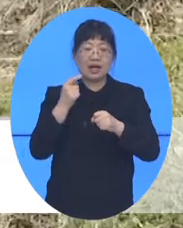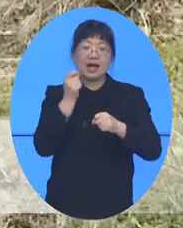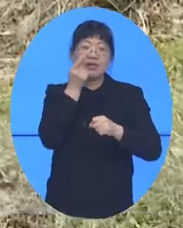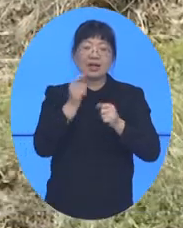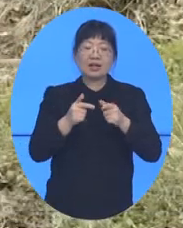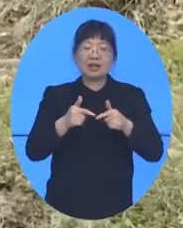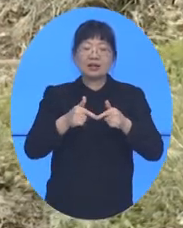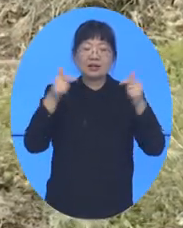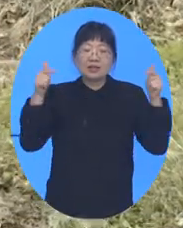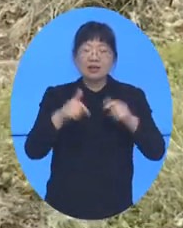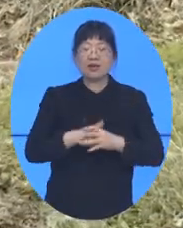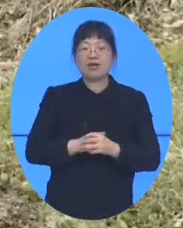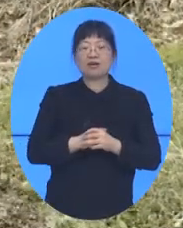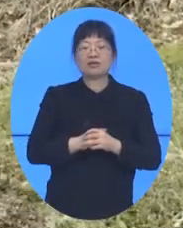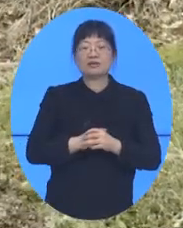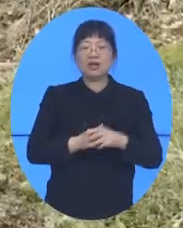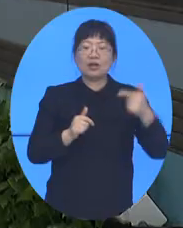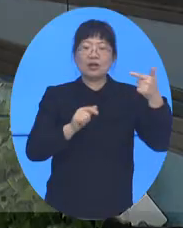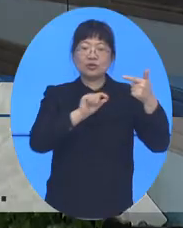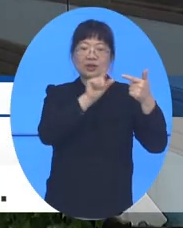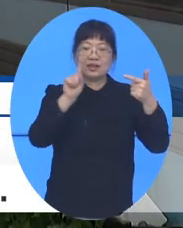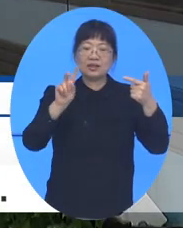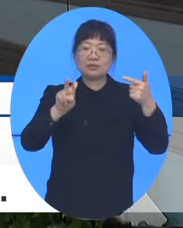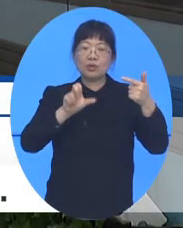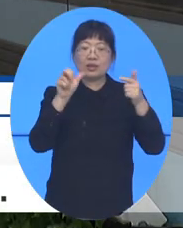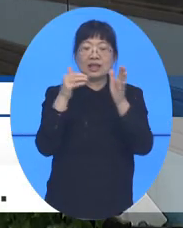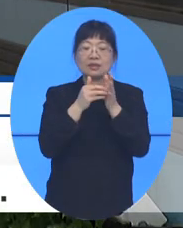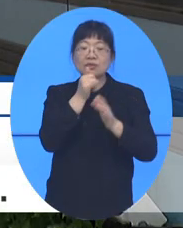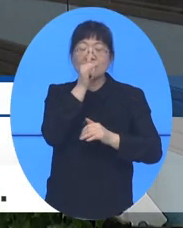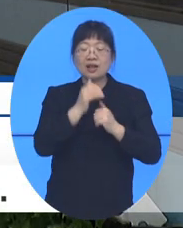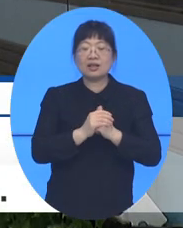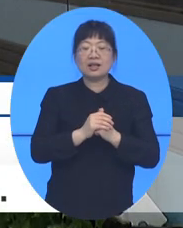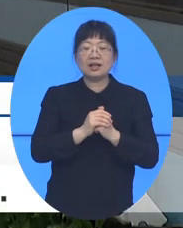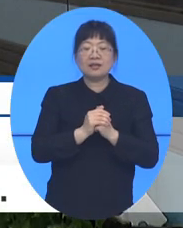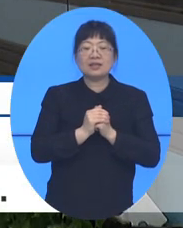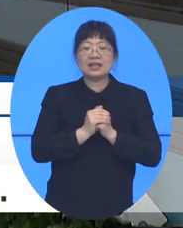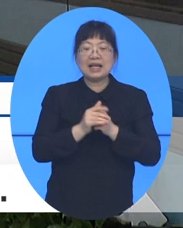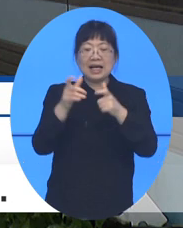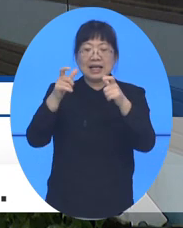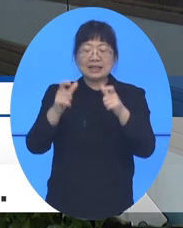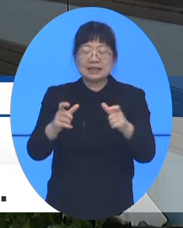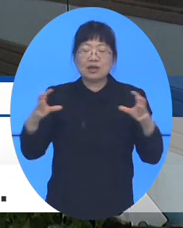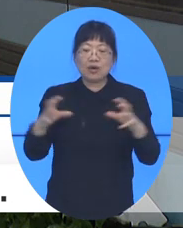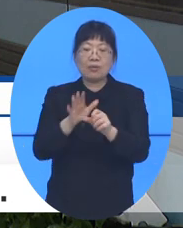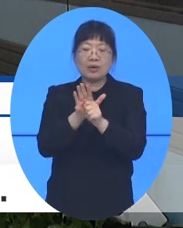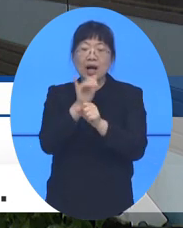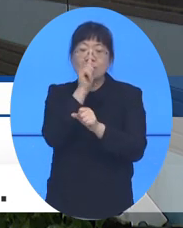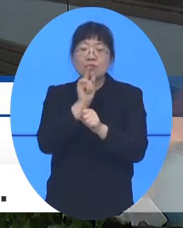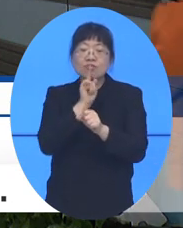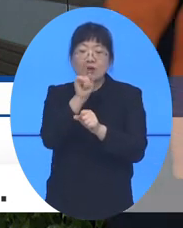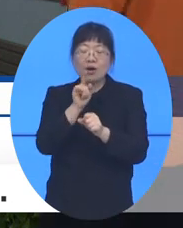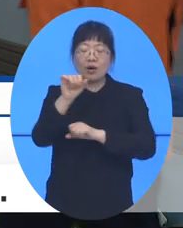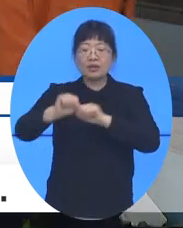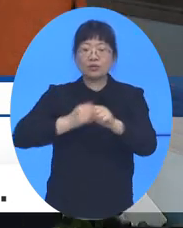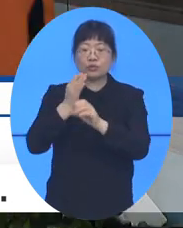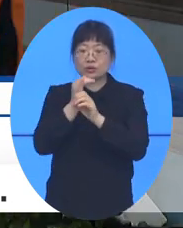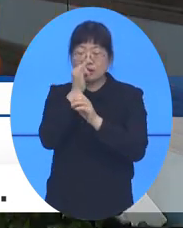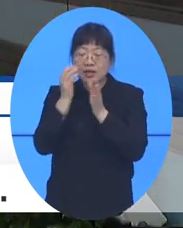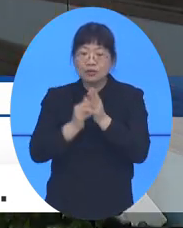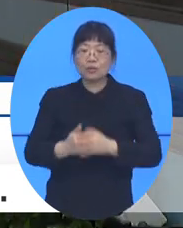6월 15일까지 운영하기로 했습니다. 의용 소방대로 구성된 산불 진화팀이 지금 현재 활동